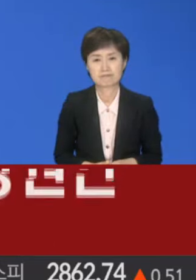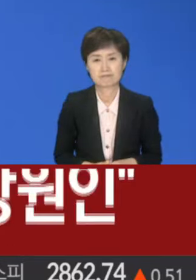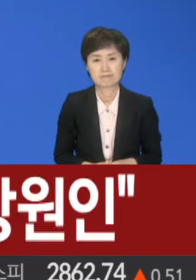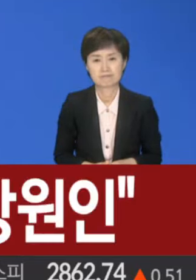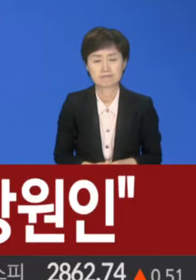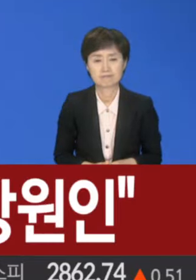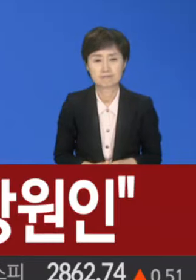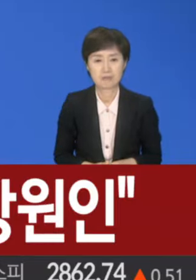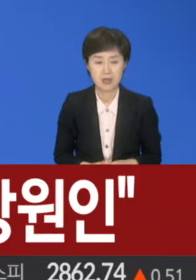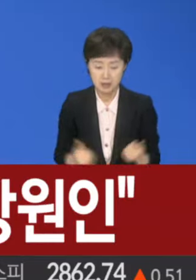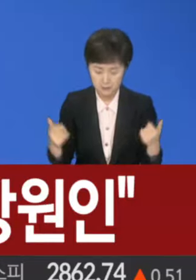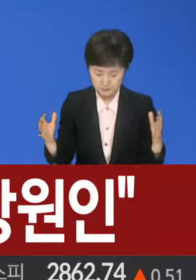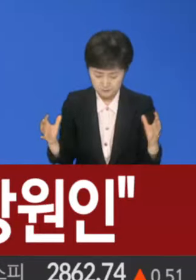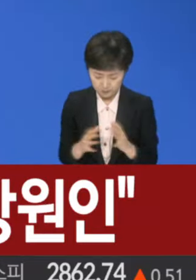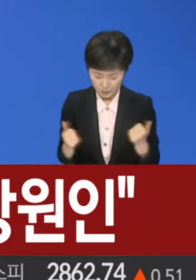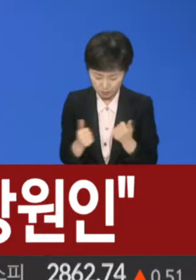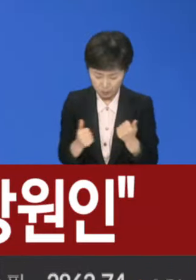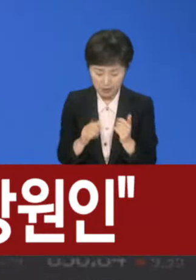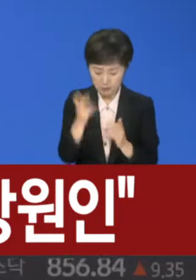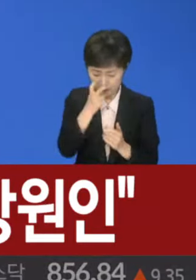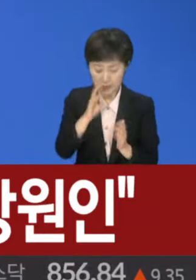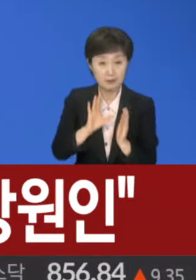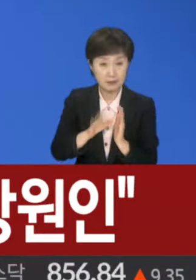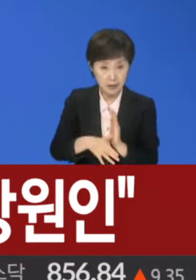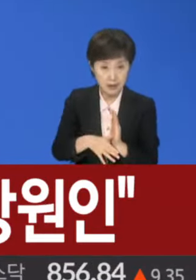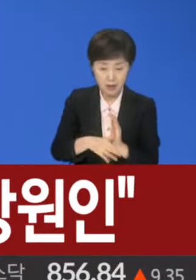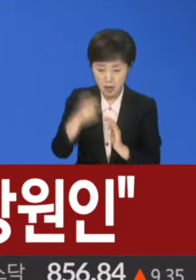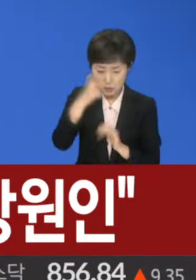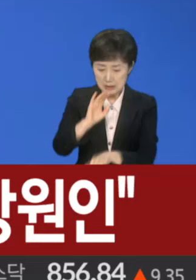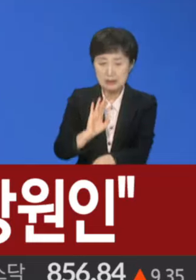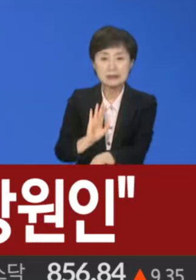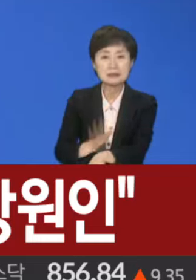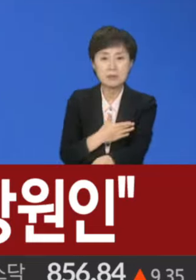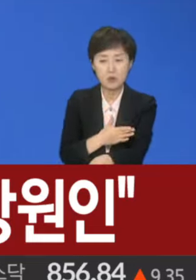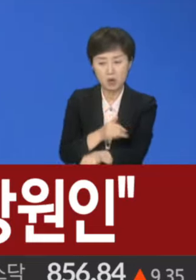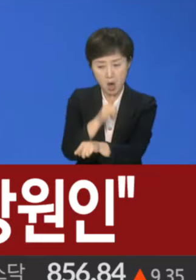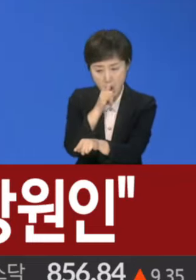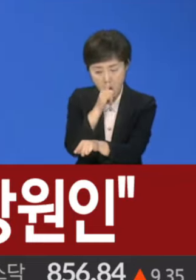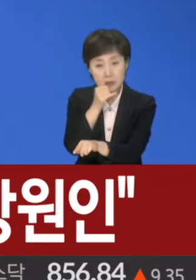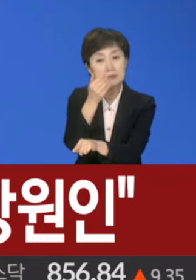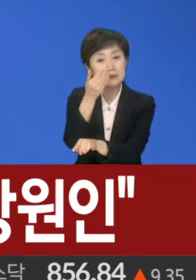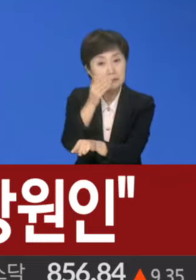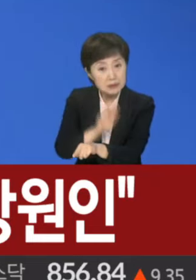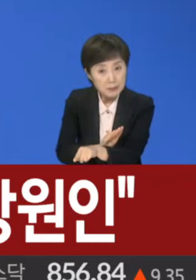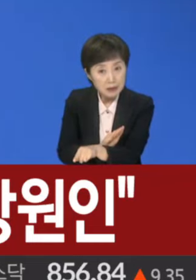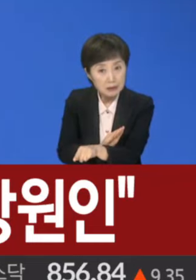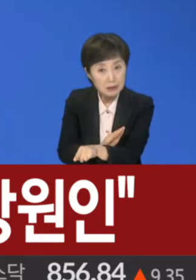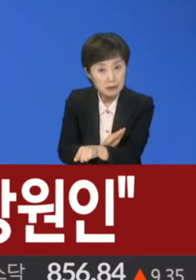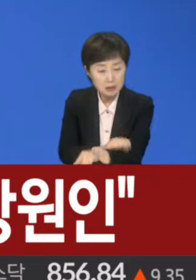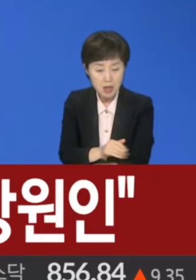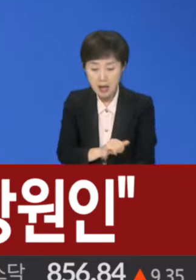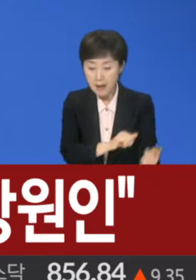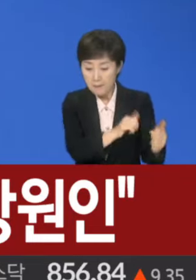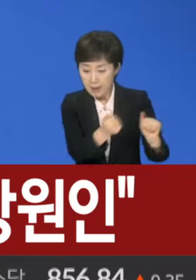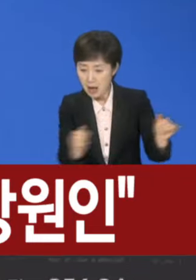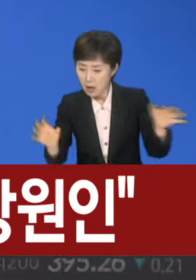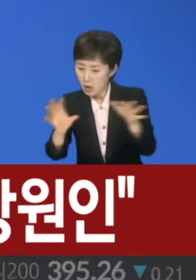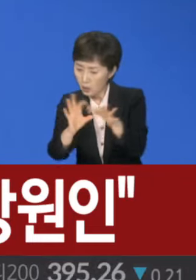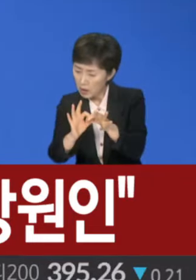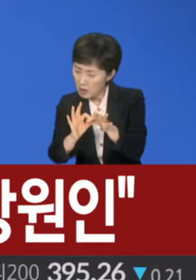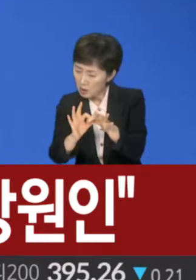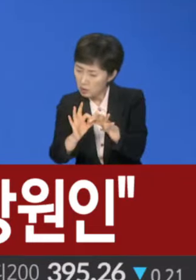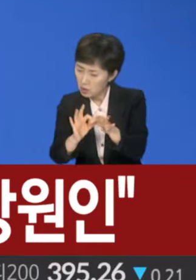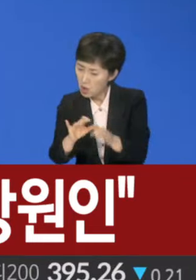저희 내부 논의 과정에서 비록 관리 감독을 소홀히 한 부분이 있다 하더라도 사망의 결과사의 인과관계를 인정하기